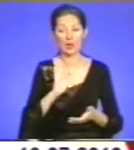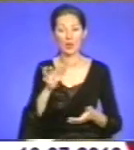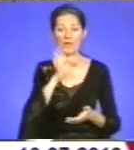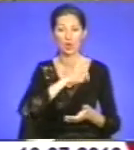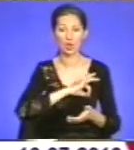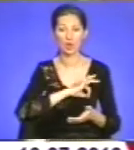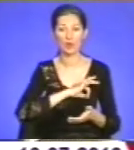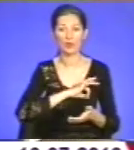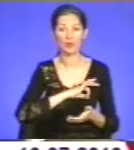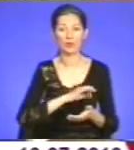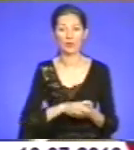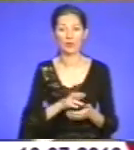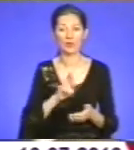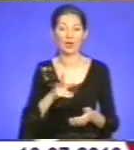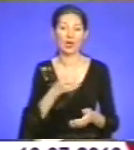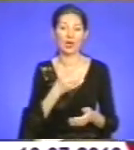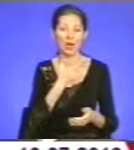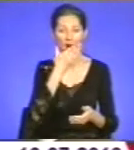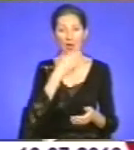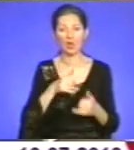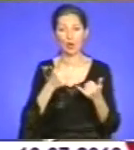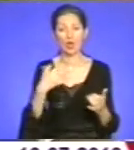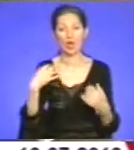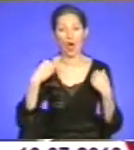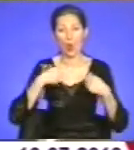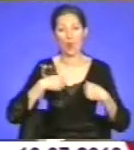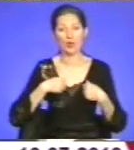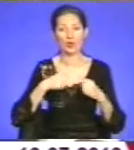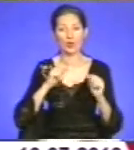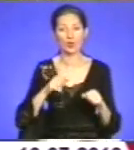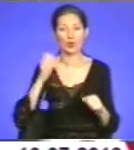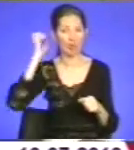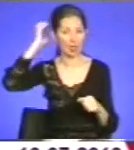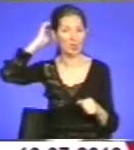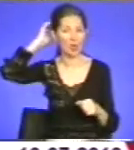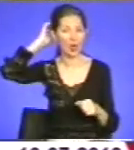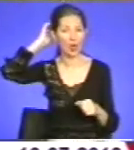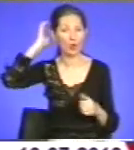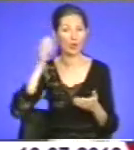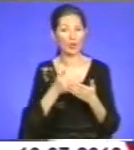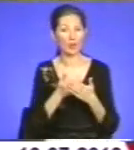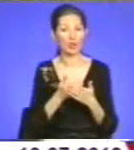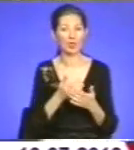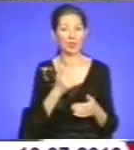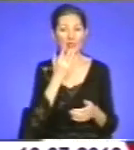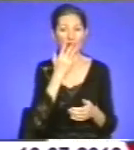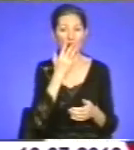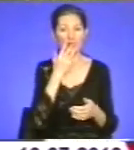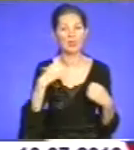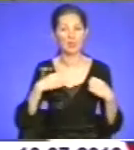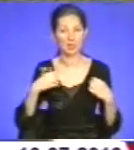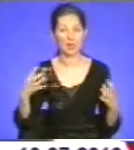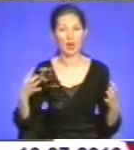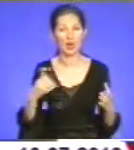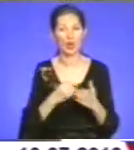прикраси? Та як прикраса, мабуть, на одяг швидше за все. Можна і на заколку. наприклад, на національні свята,